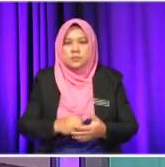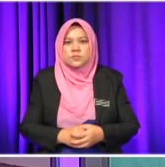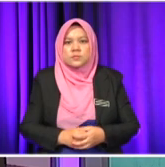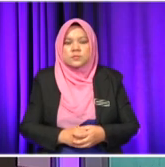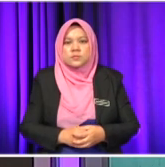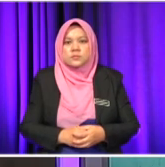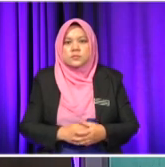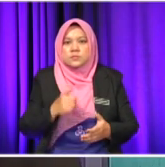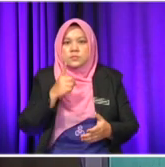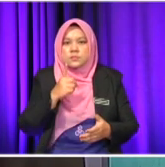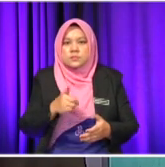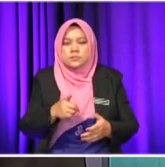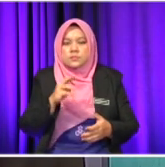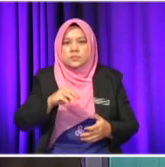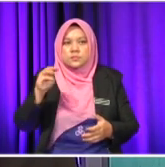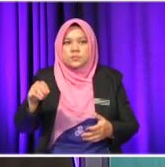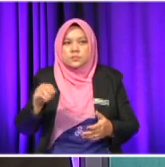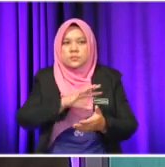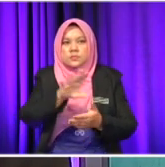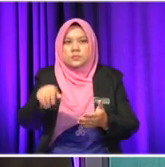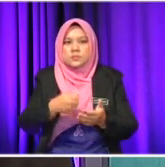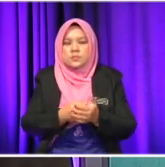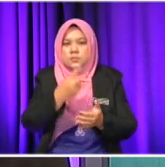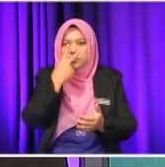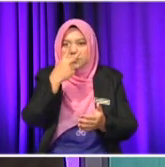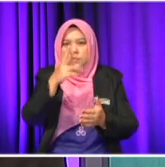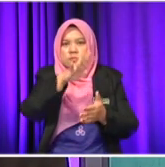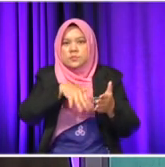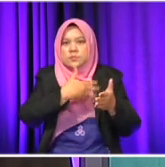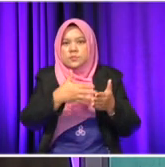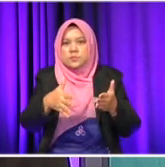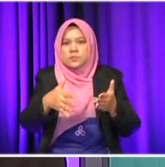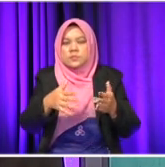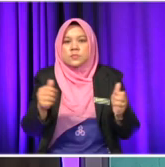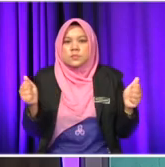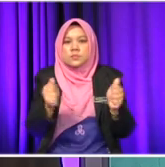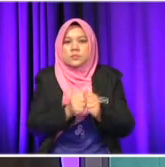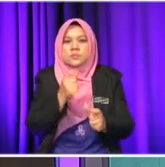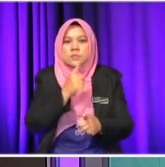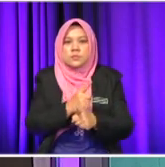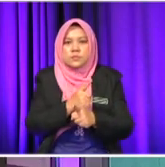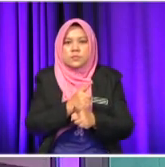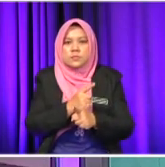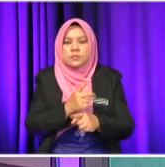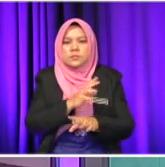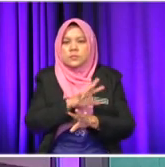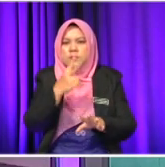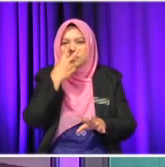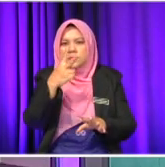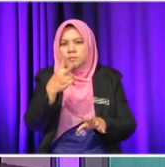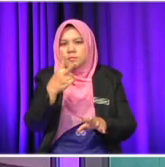kamu murid-murid semua kena tengok jadwal dengan betul kamu Jangan tengok sekali